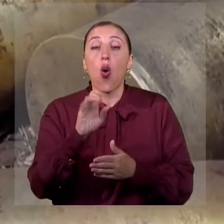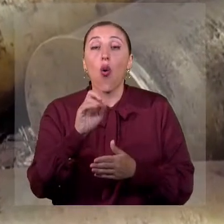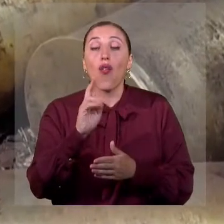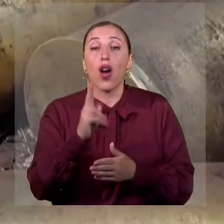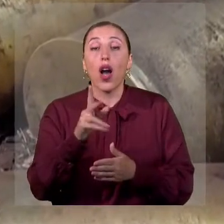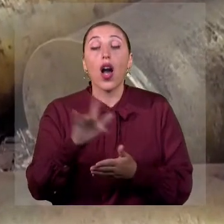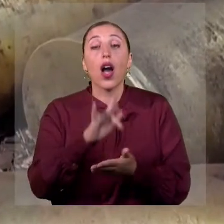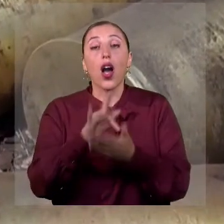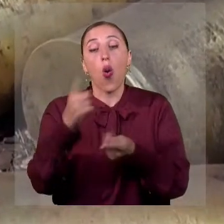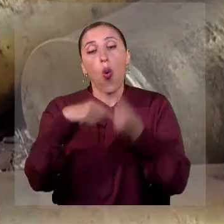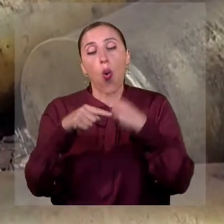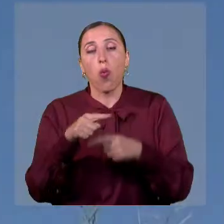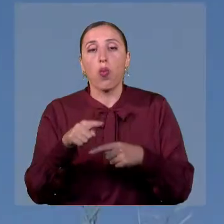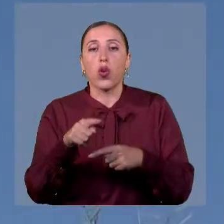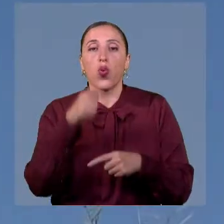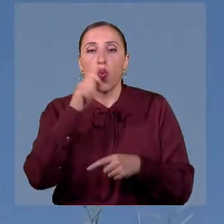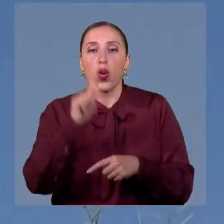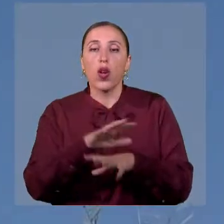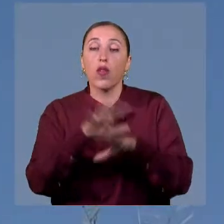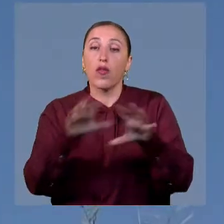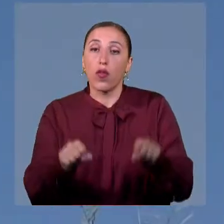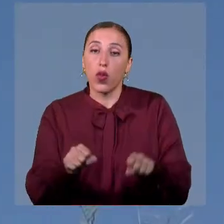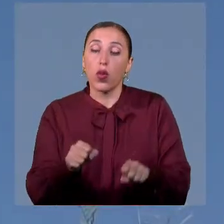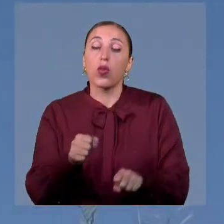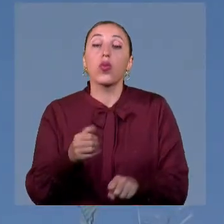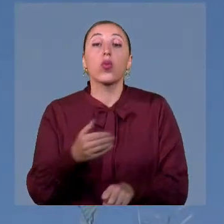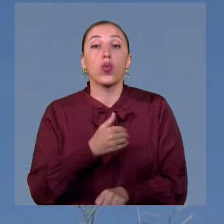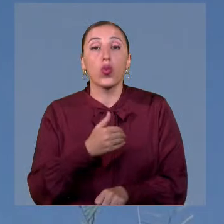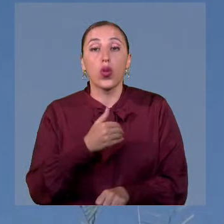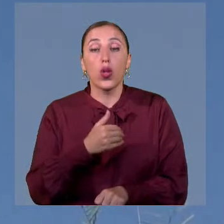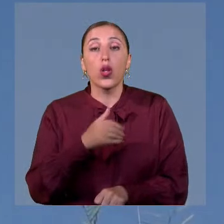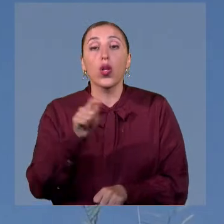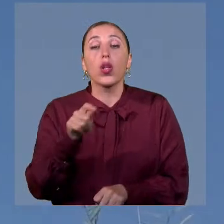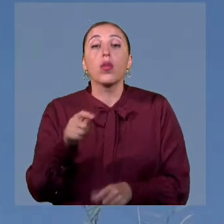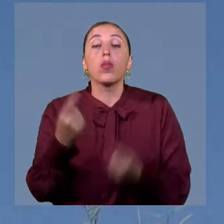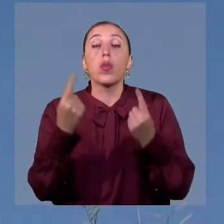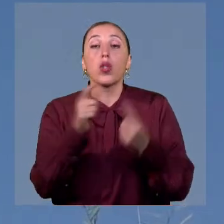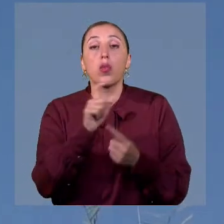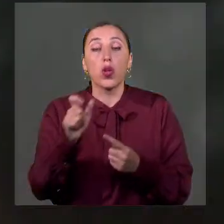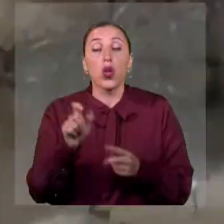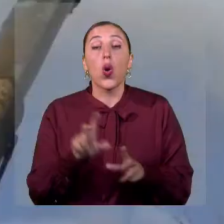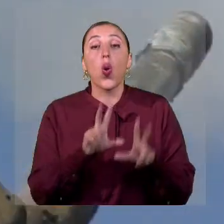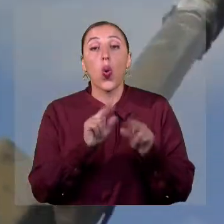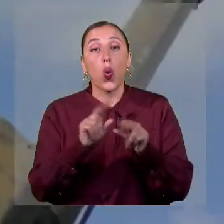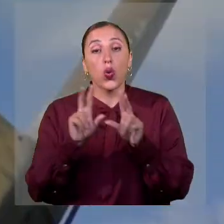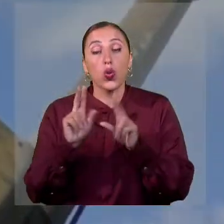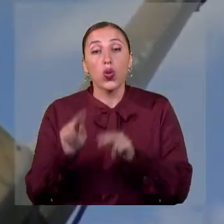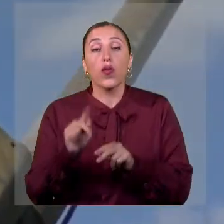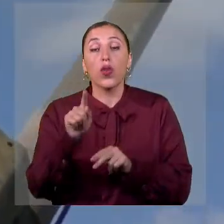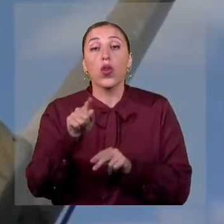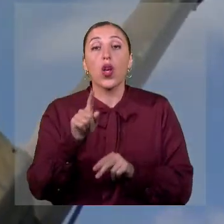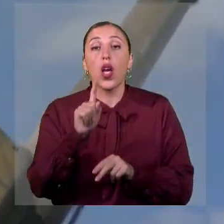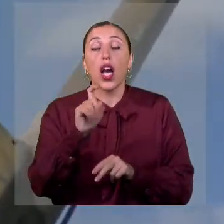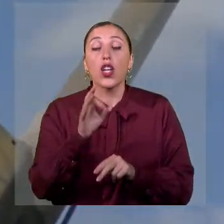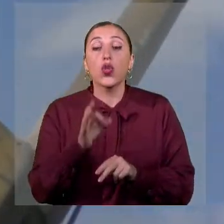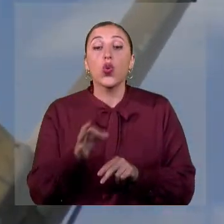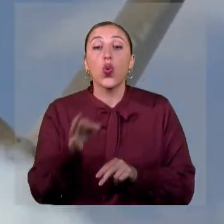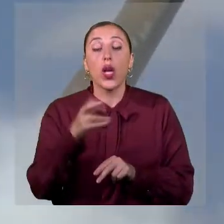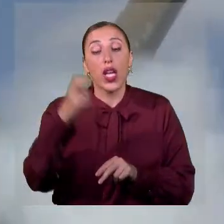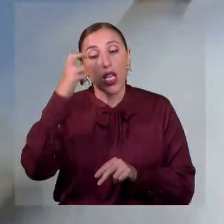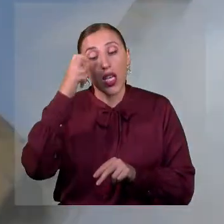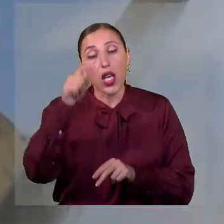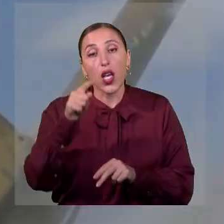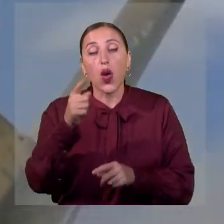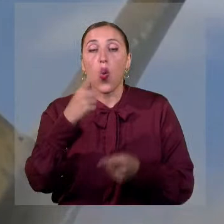վերադարձնելու համար։ Ընդ որում ամերիկացի պաշտոնյաները խոստովանում են, որ մինչև տարեվերջ Խերսոնի շրջանը Կիևի վերահսկողությանը